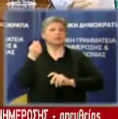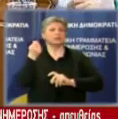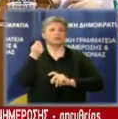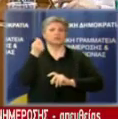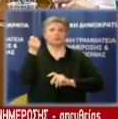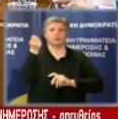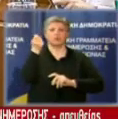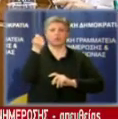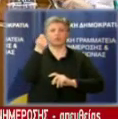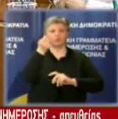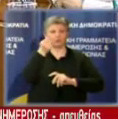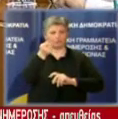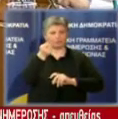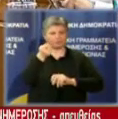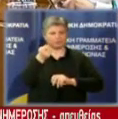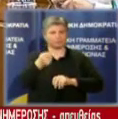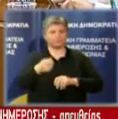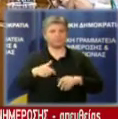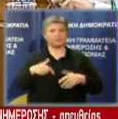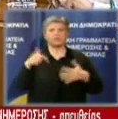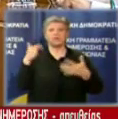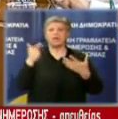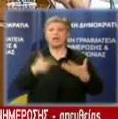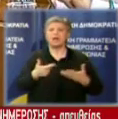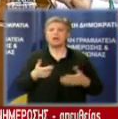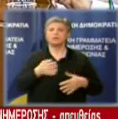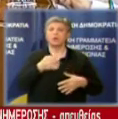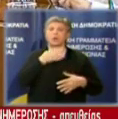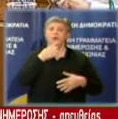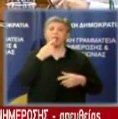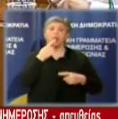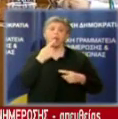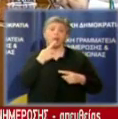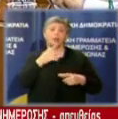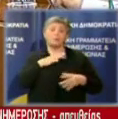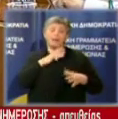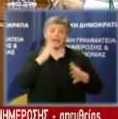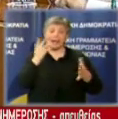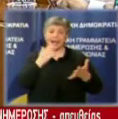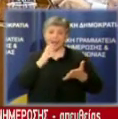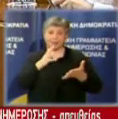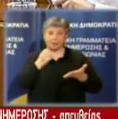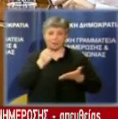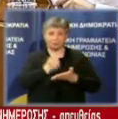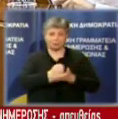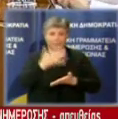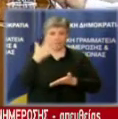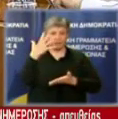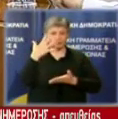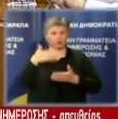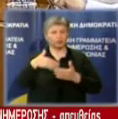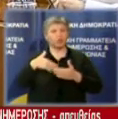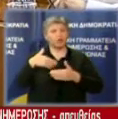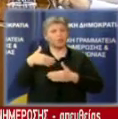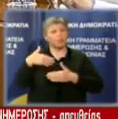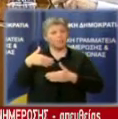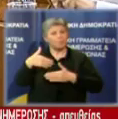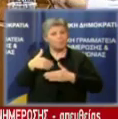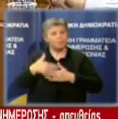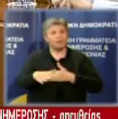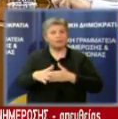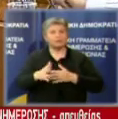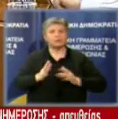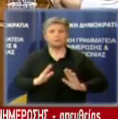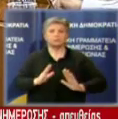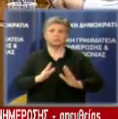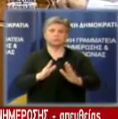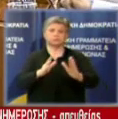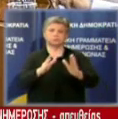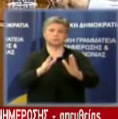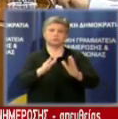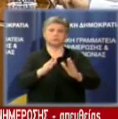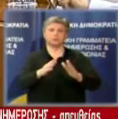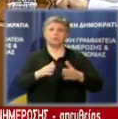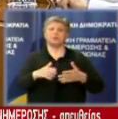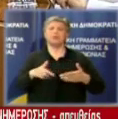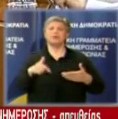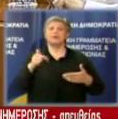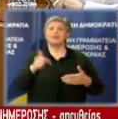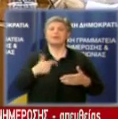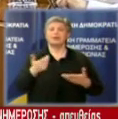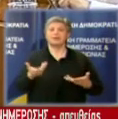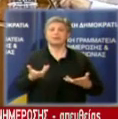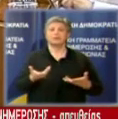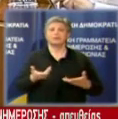είναι ο σταθμός για να αλλάξει σελίδα η χώρα. Ο στόχος αυτός είναι σημαντικότερος από μια μικρή